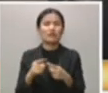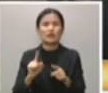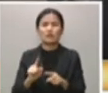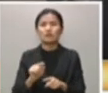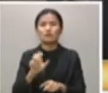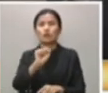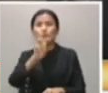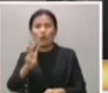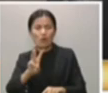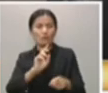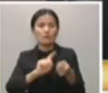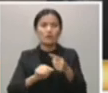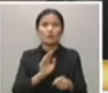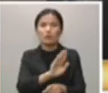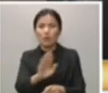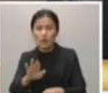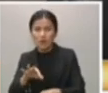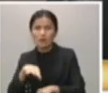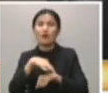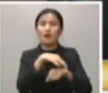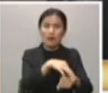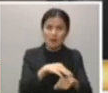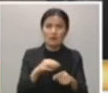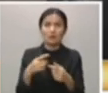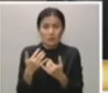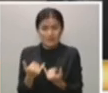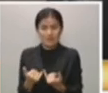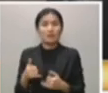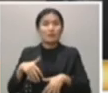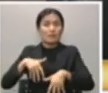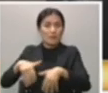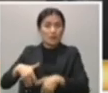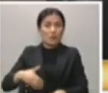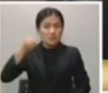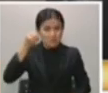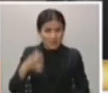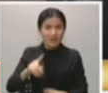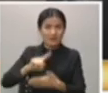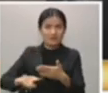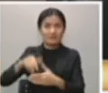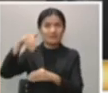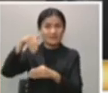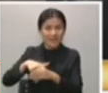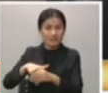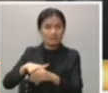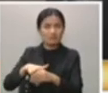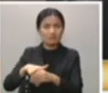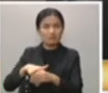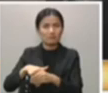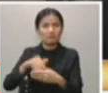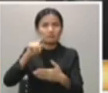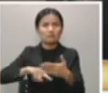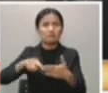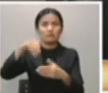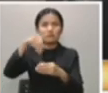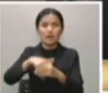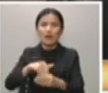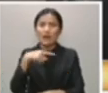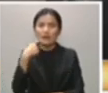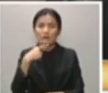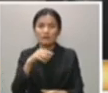ว่าประชาชนส่วนใหญ่ที่ลงคะแนนเลือกตั้งที่ผ่านมาเขาไม่ได้เลือกท่านมาเป็นนายกรั